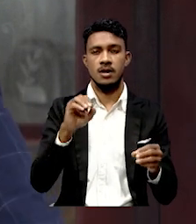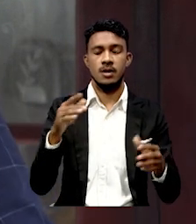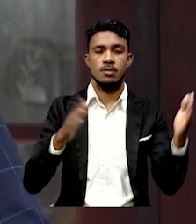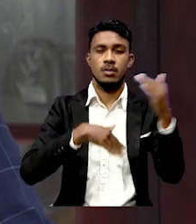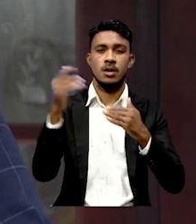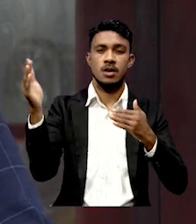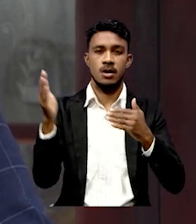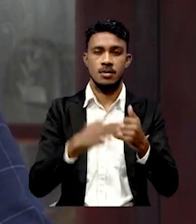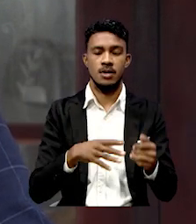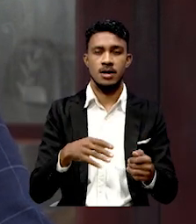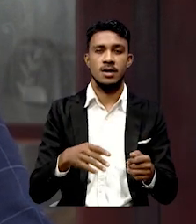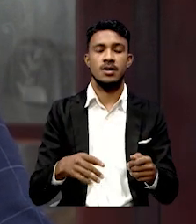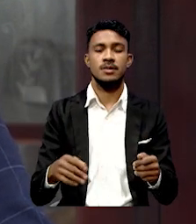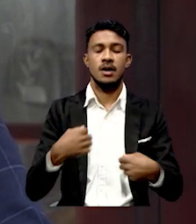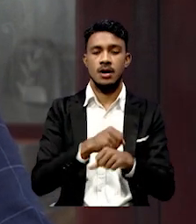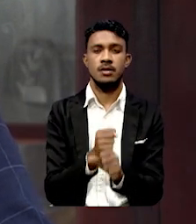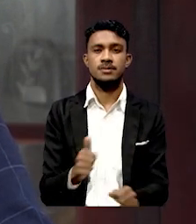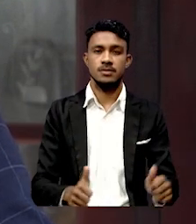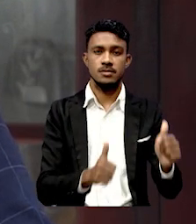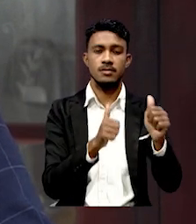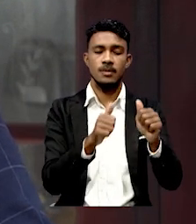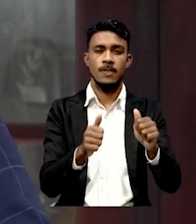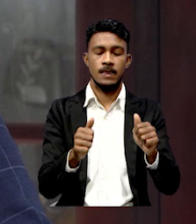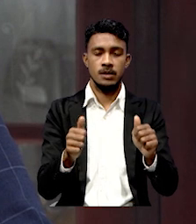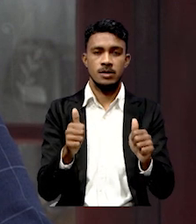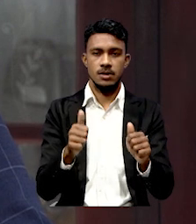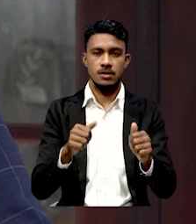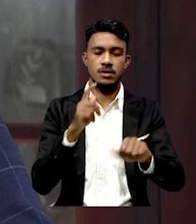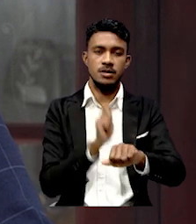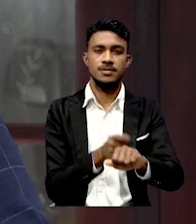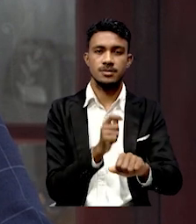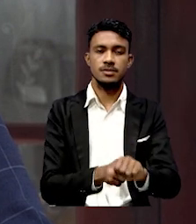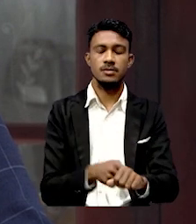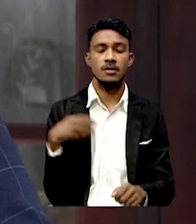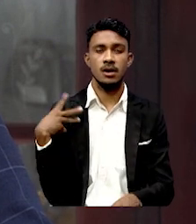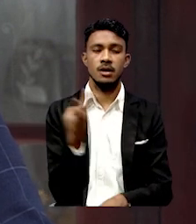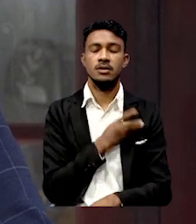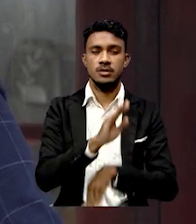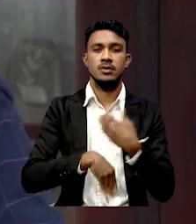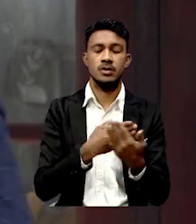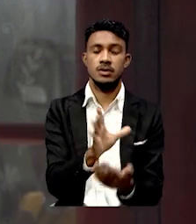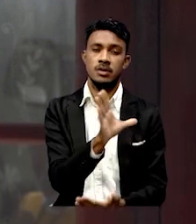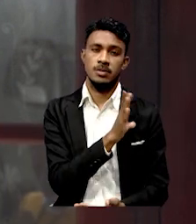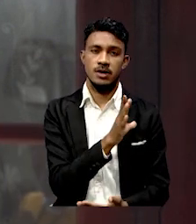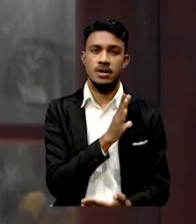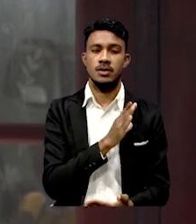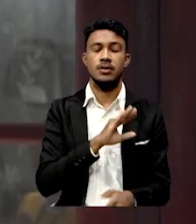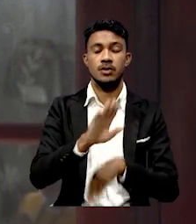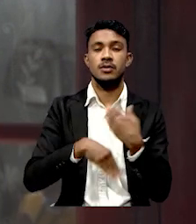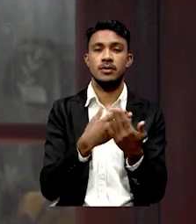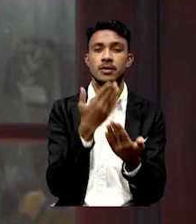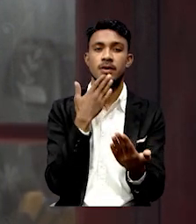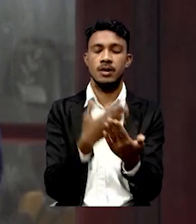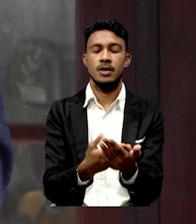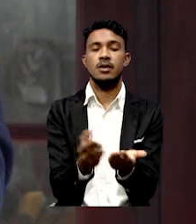Se compre durasan tempo ida ohen, ya. Ita hoten expectativa kata buat otto laudia, kino ne bele. Robele fila